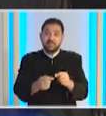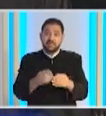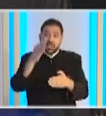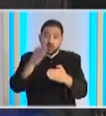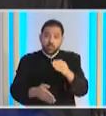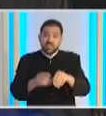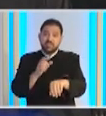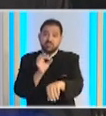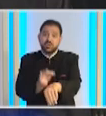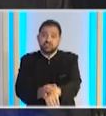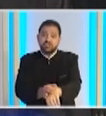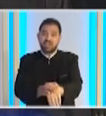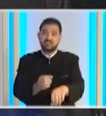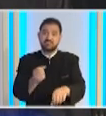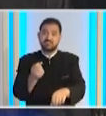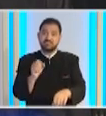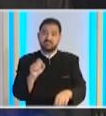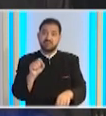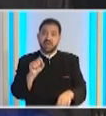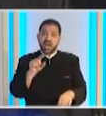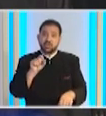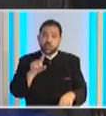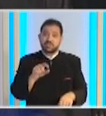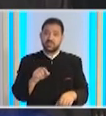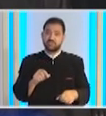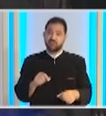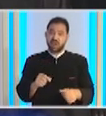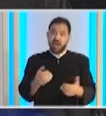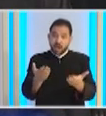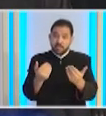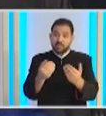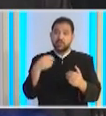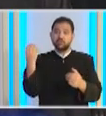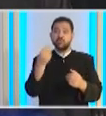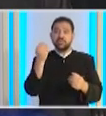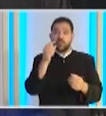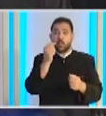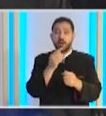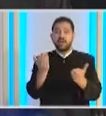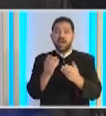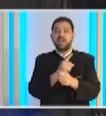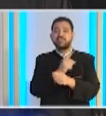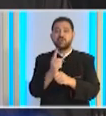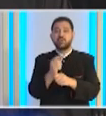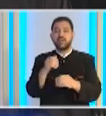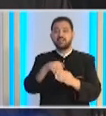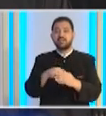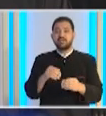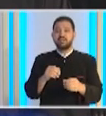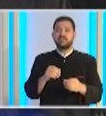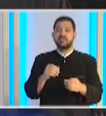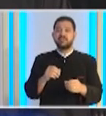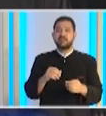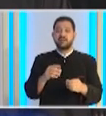putem să ne schimbăm. Și în ceasul al 12-lea a primit Dumnezeu lucrători în via sa. Deci Dumnezeu ne așteaptă să ne